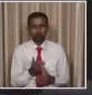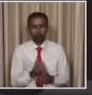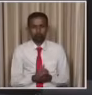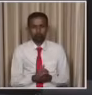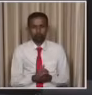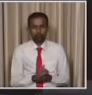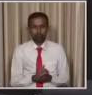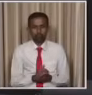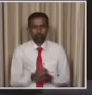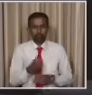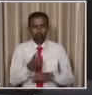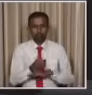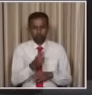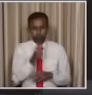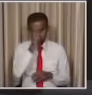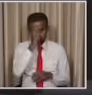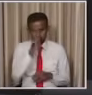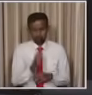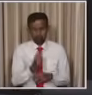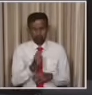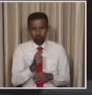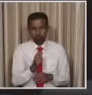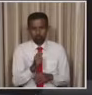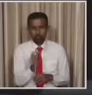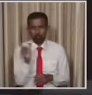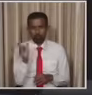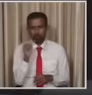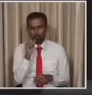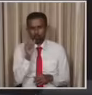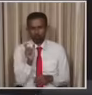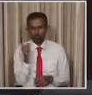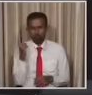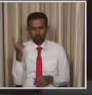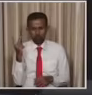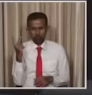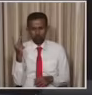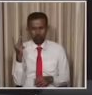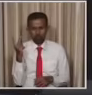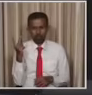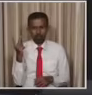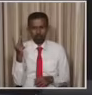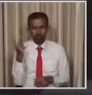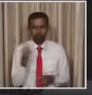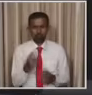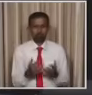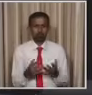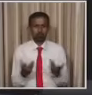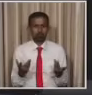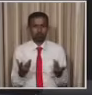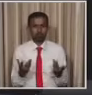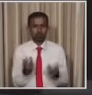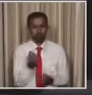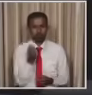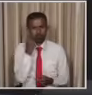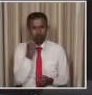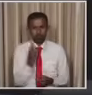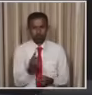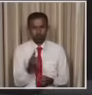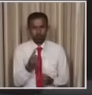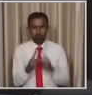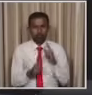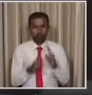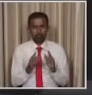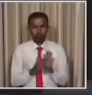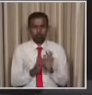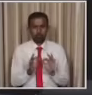ගරු මූලාසනාරූඪ මන්ත්‍රීතුමනි, වචනයකට දෙකකට එහෙම නැත්නම් යෝජනාවකට කතාවකට